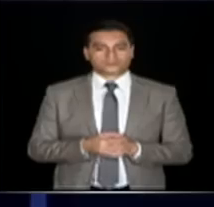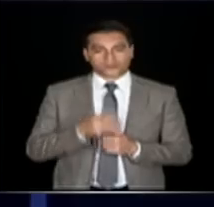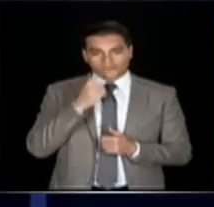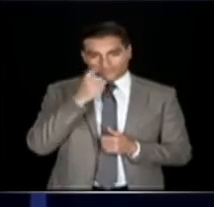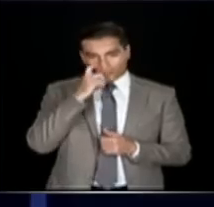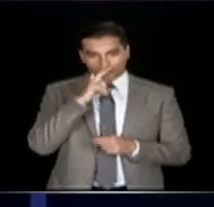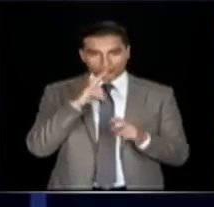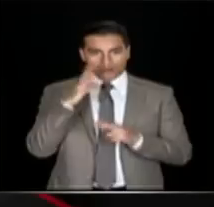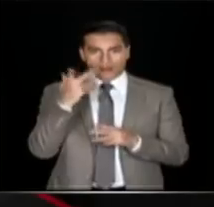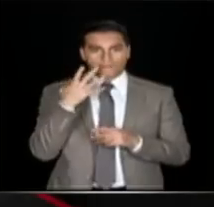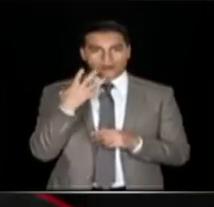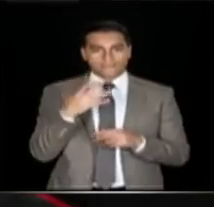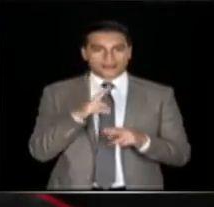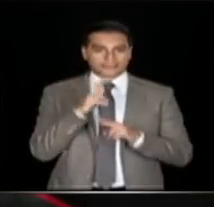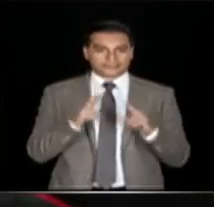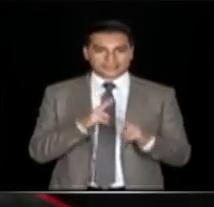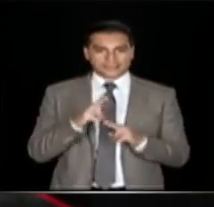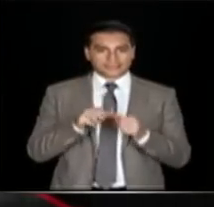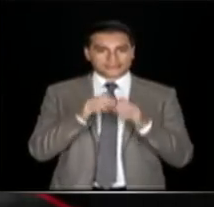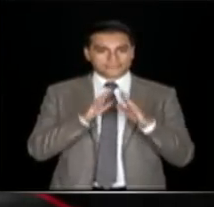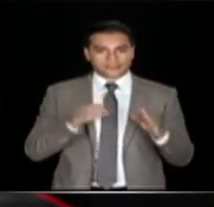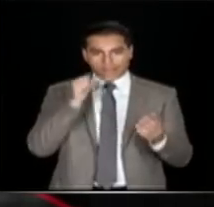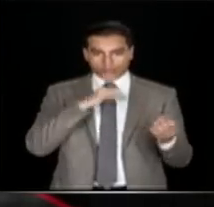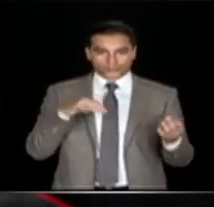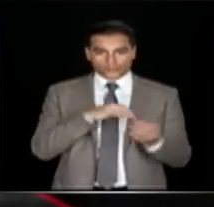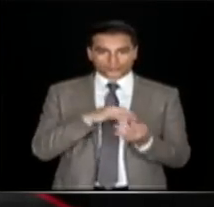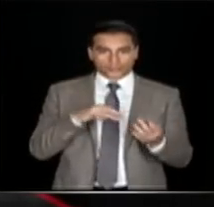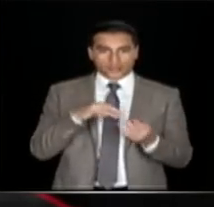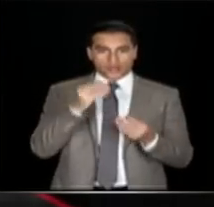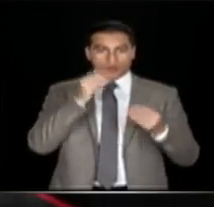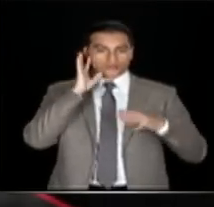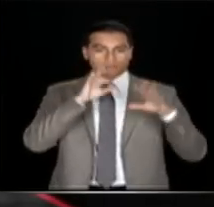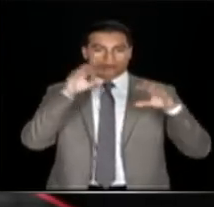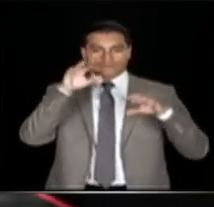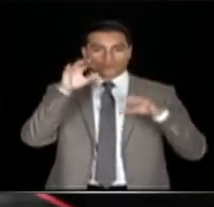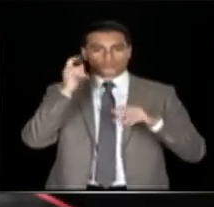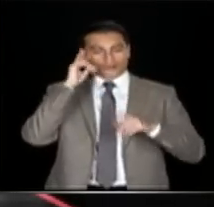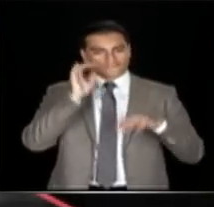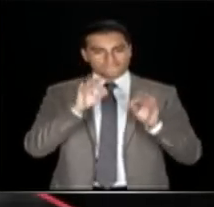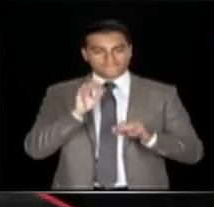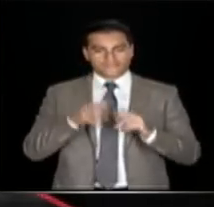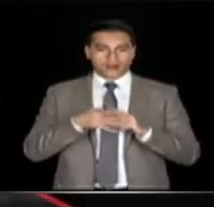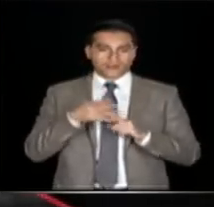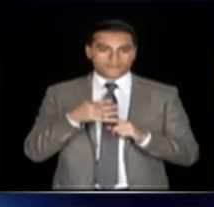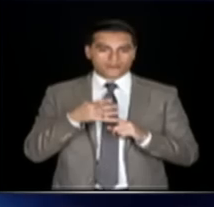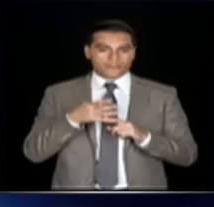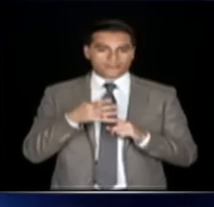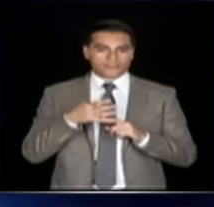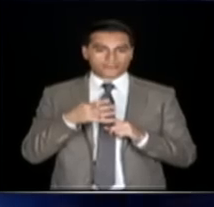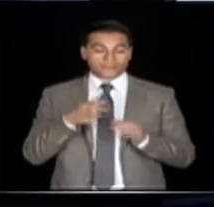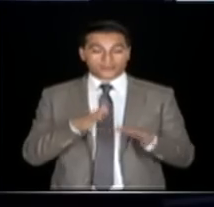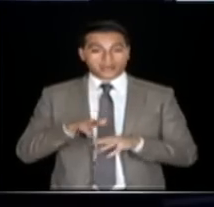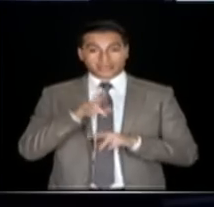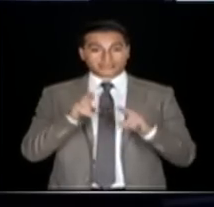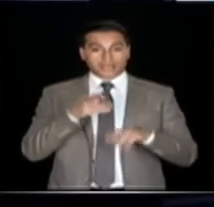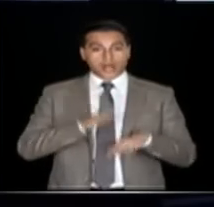فقرة الفنون أربع أسئلة: سينما ومسرح، أغاني وموسيقى، لوحات ومعالم، وسرعة البديهة.